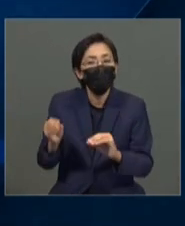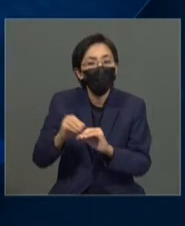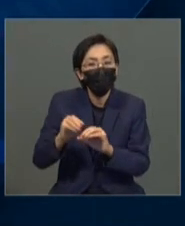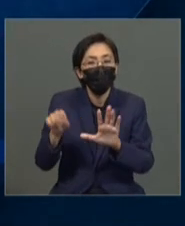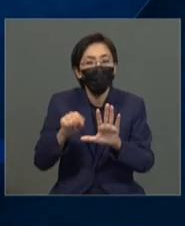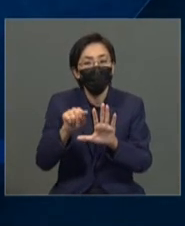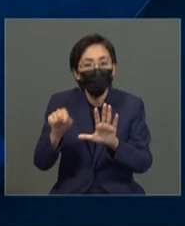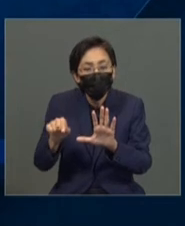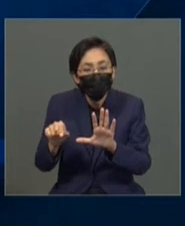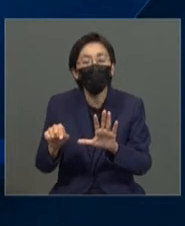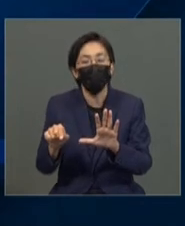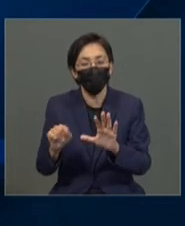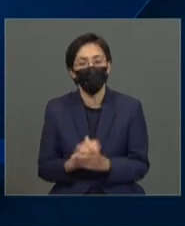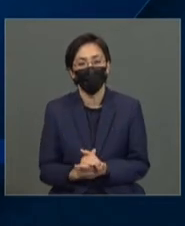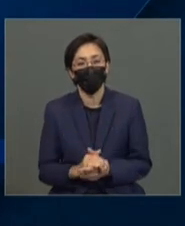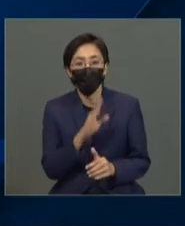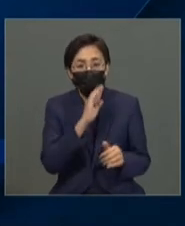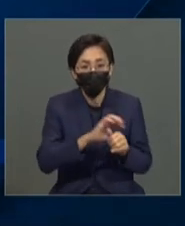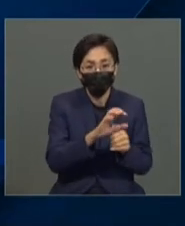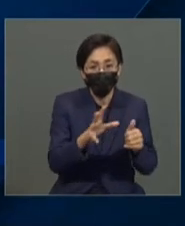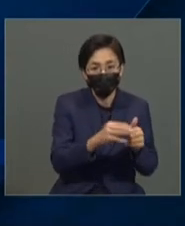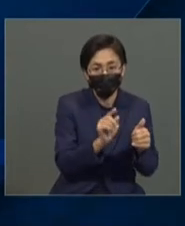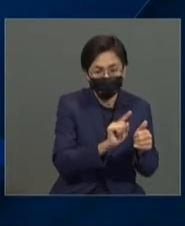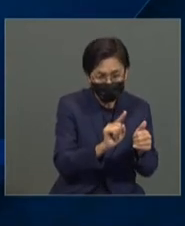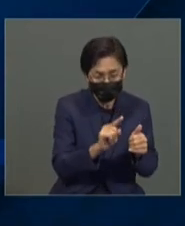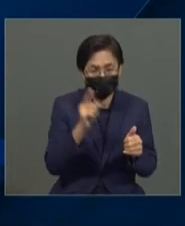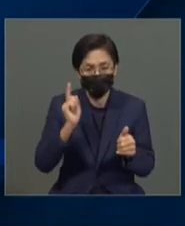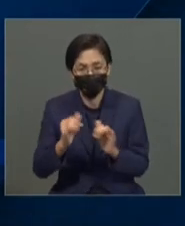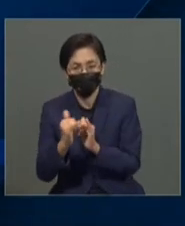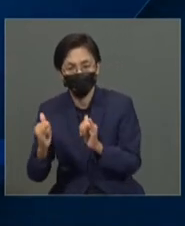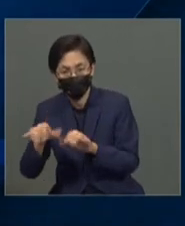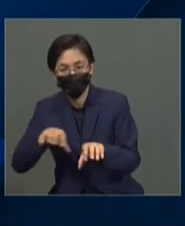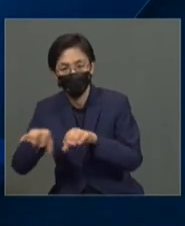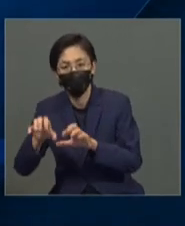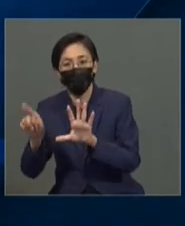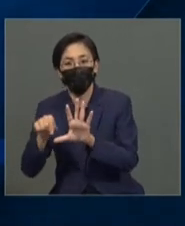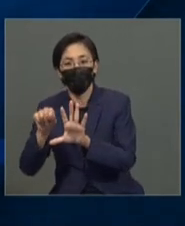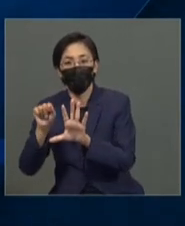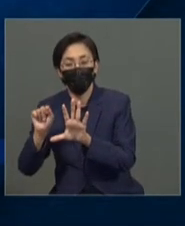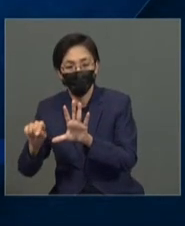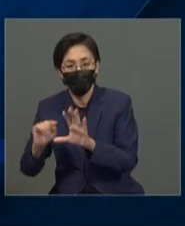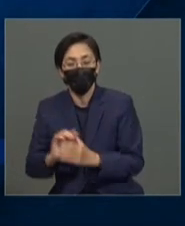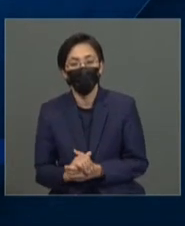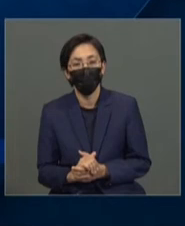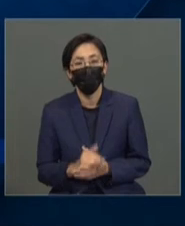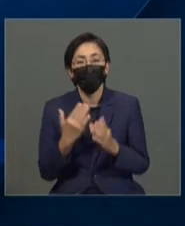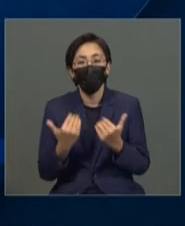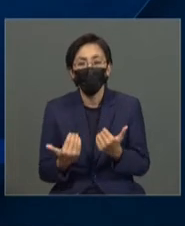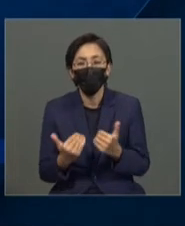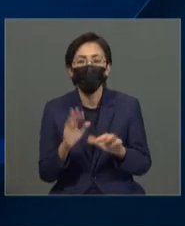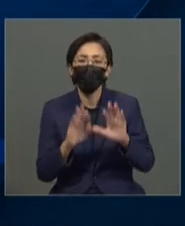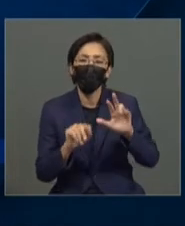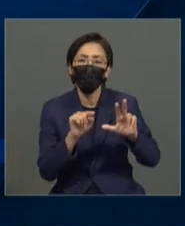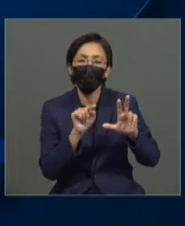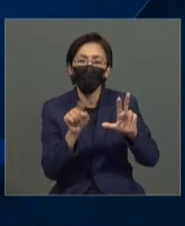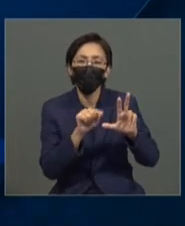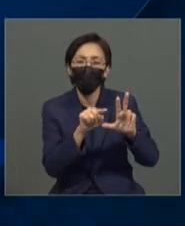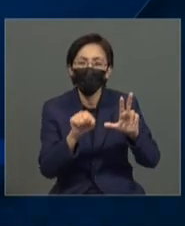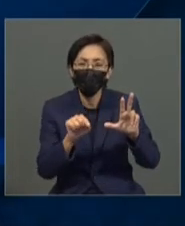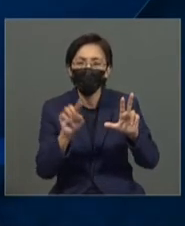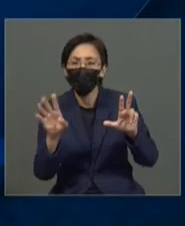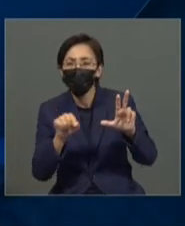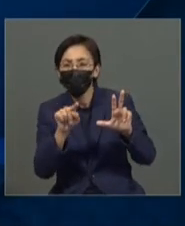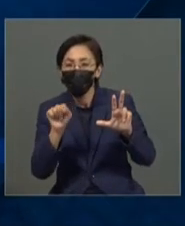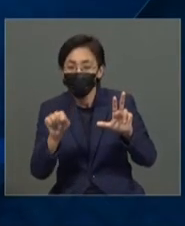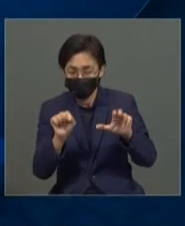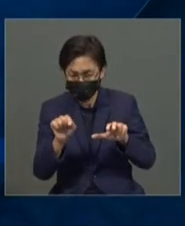ของยอดผู้ติดเชื้อนะคะอย่างที่เรียนให้ทราบว่าในจำนวนนี้3จุดกว่าเปอร์เซ็นต์หรือ 4% จะเป็นผู้ที่มีอ